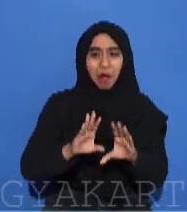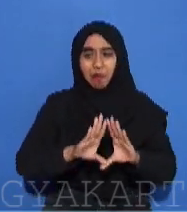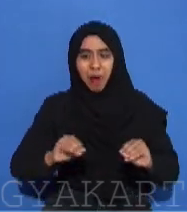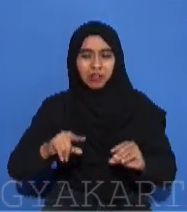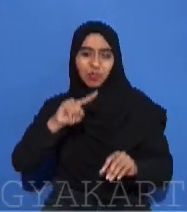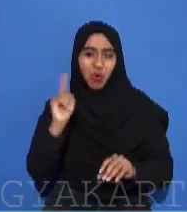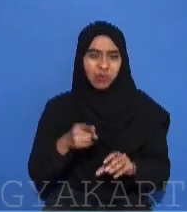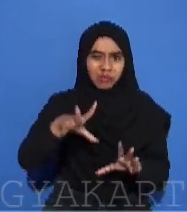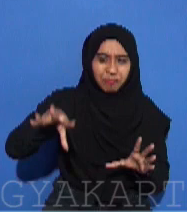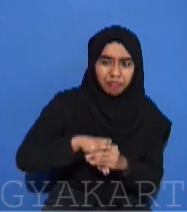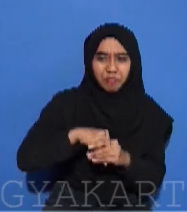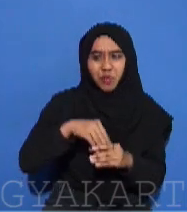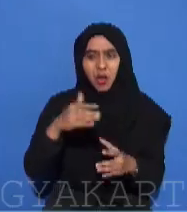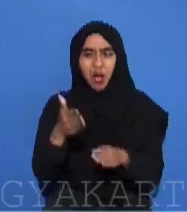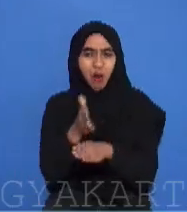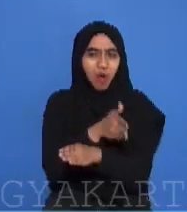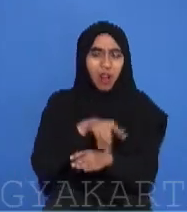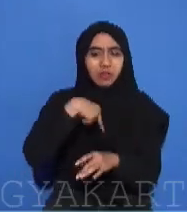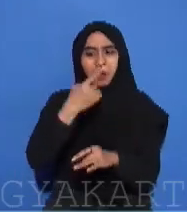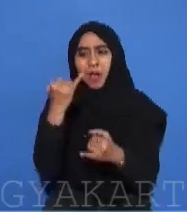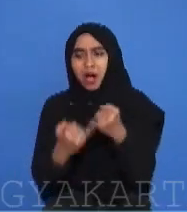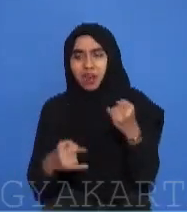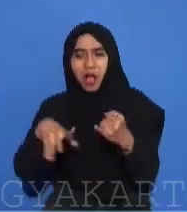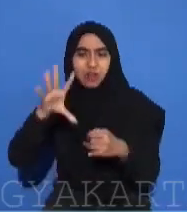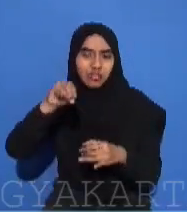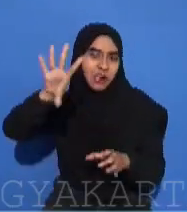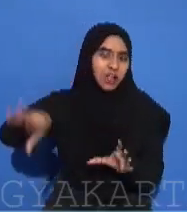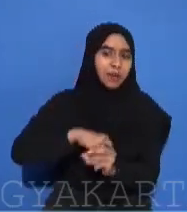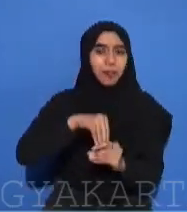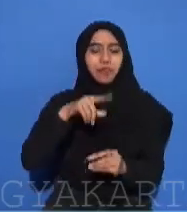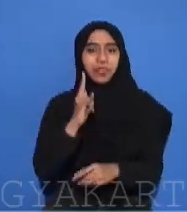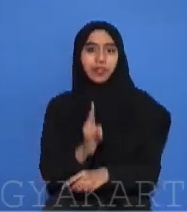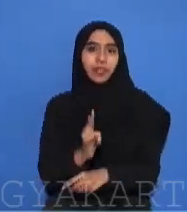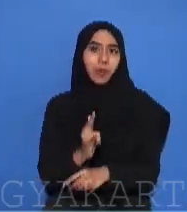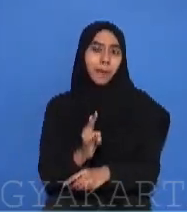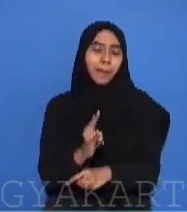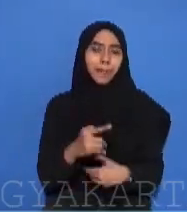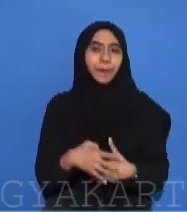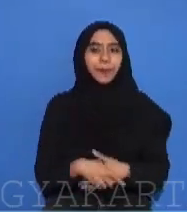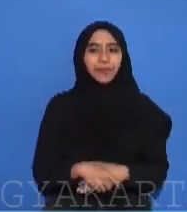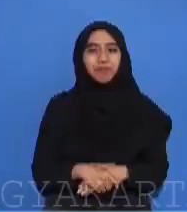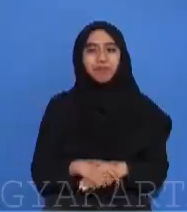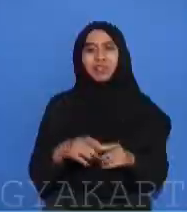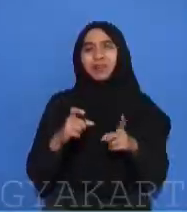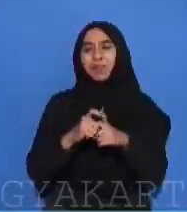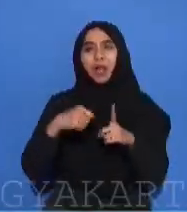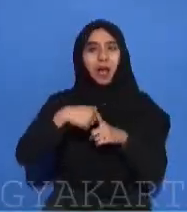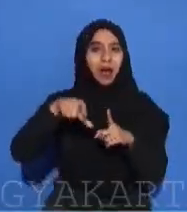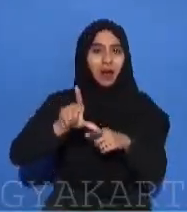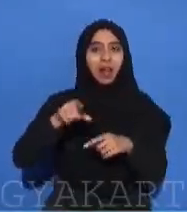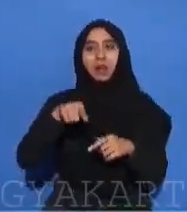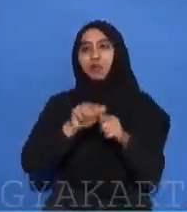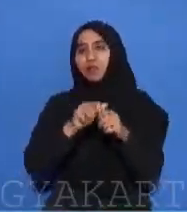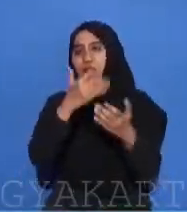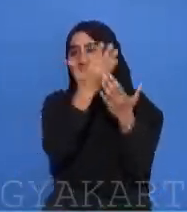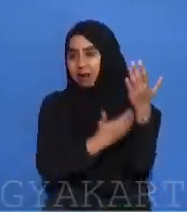nanti relokasi jilid 2 supriati meminta agar para PKL dilibatkan langsung untuk menentukan nama-nama pedagang